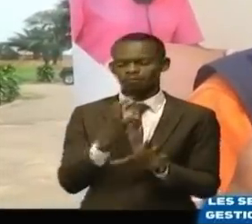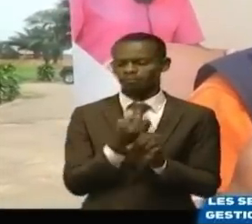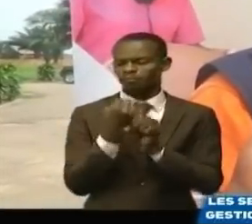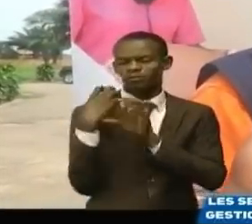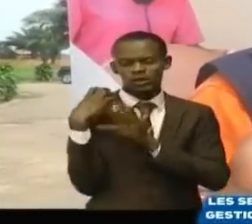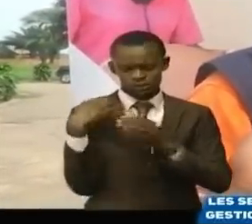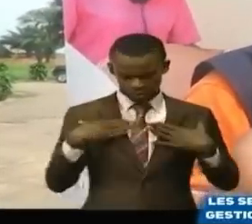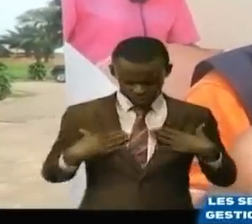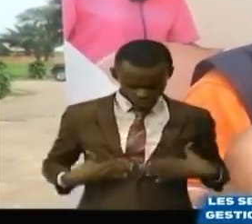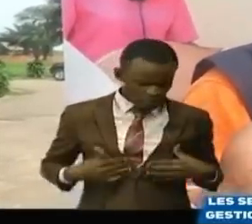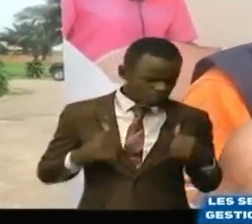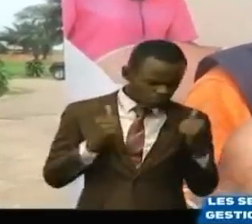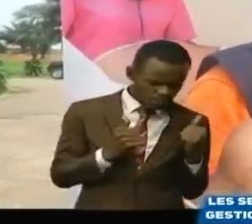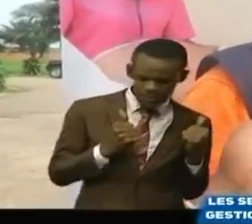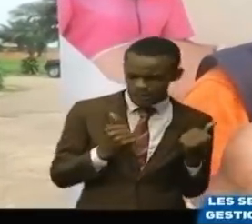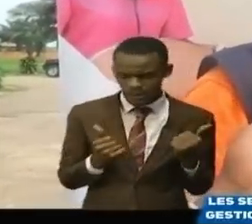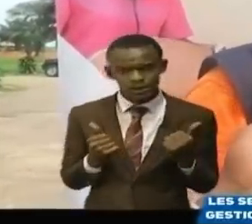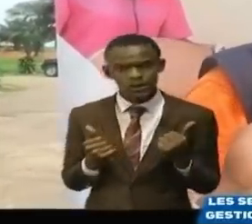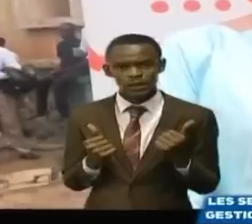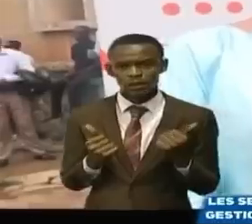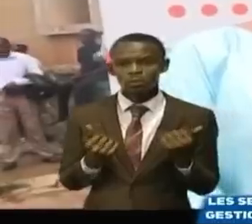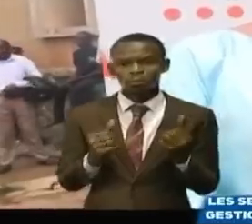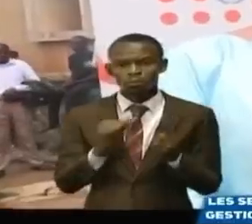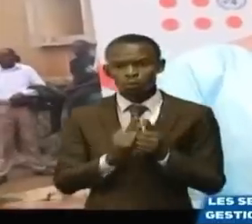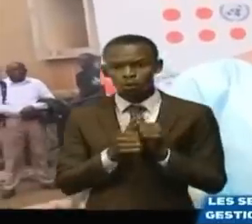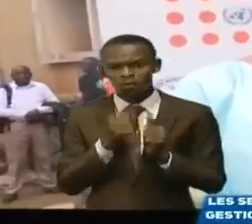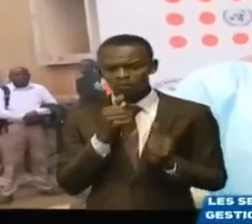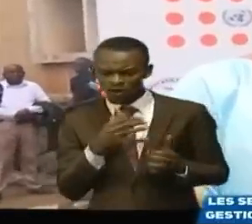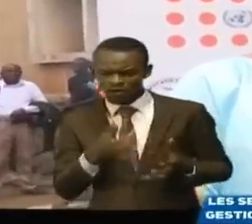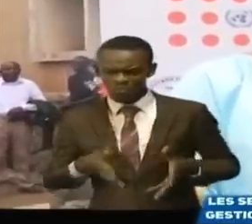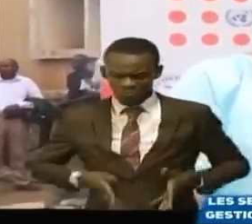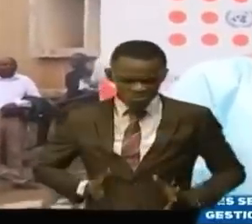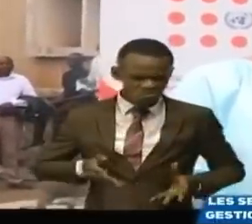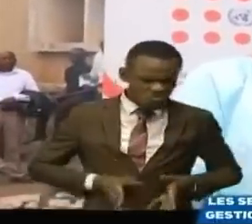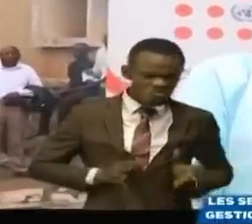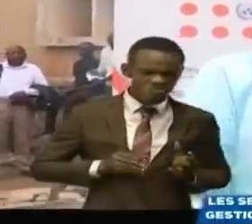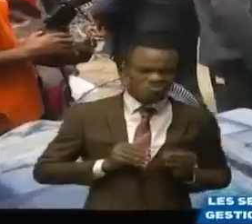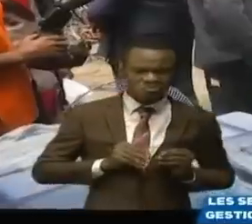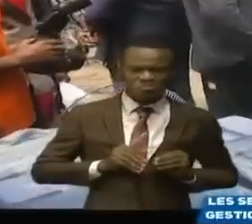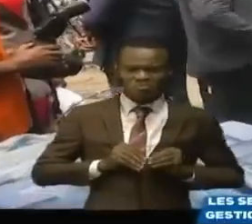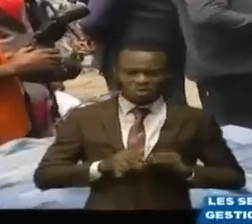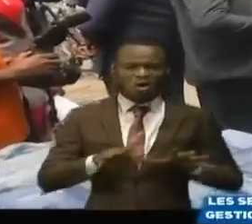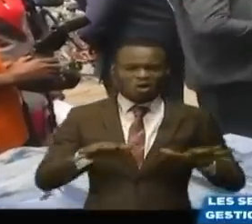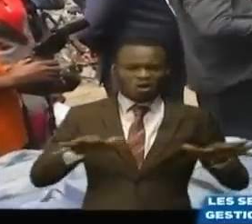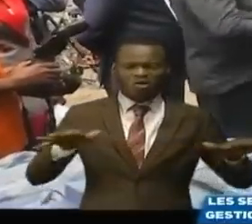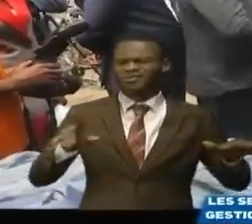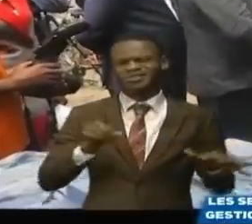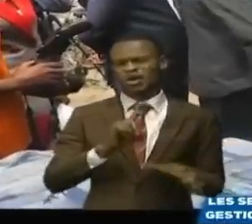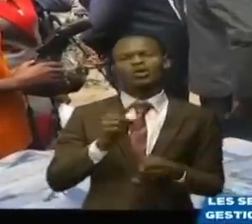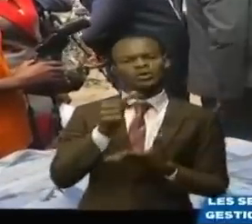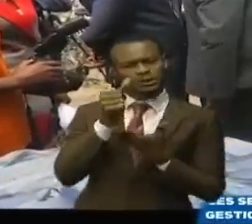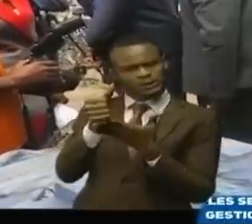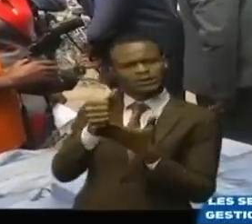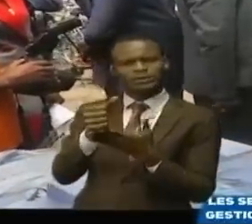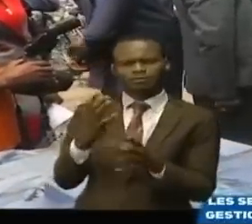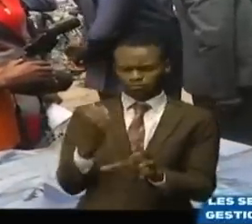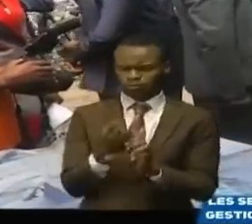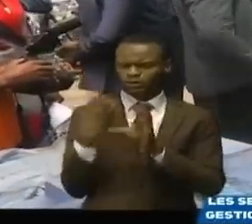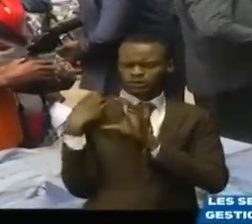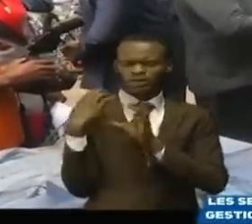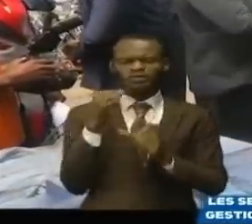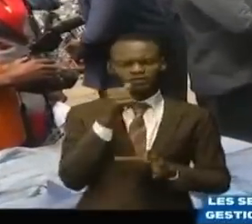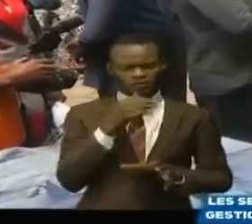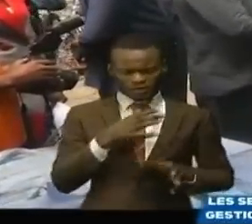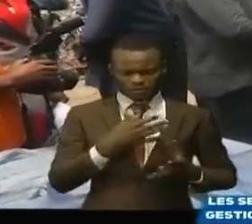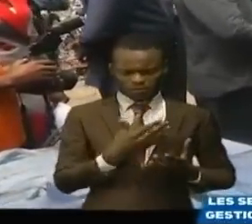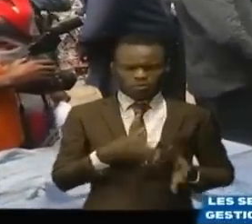trouve, accède à la planification familiale. En croire, Nathalie Kambala-Loussé, directrice pays de l'ONGD Femmes Main